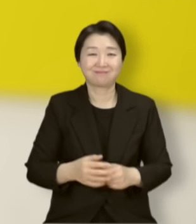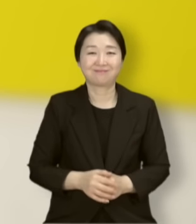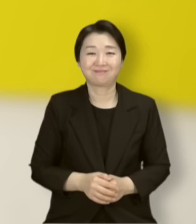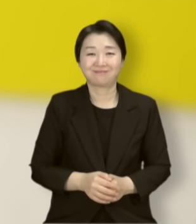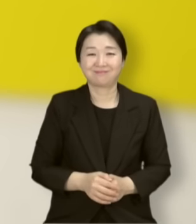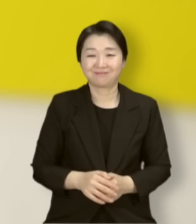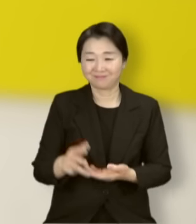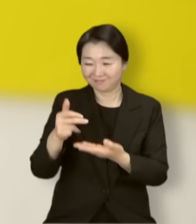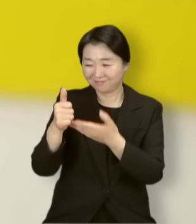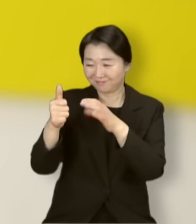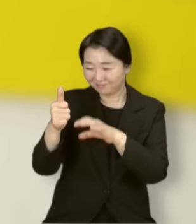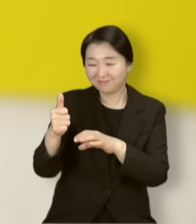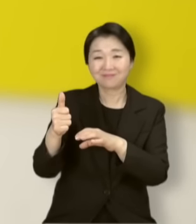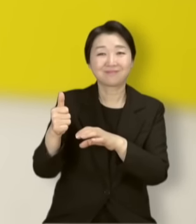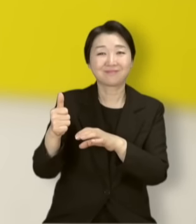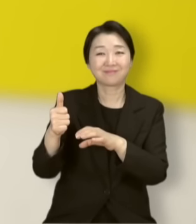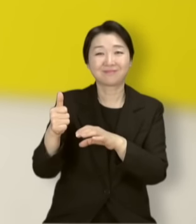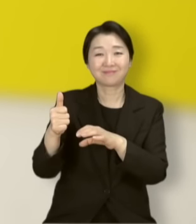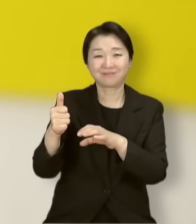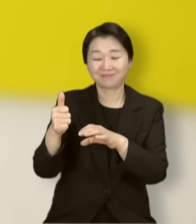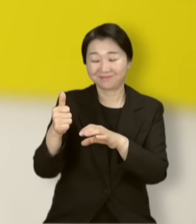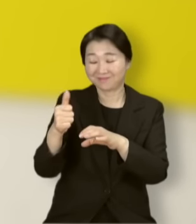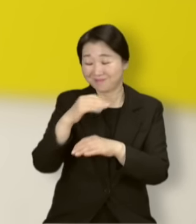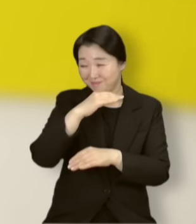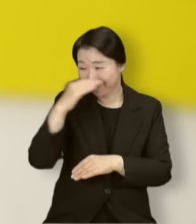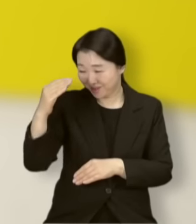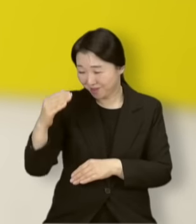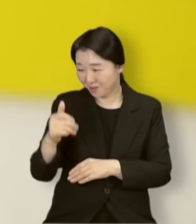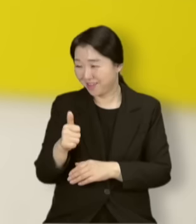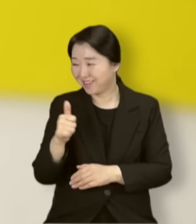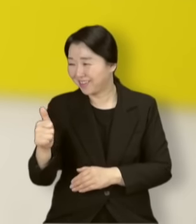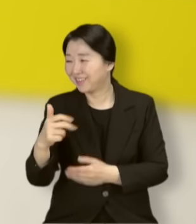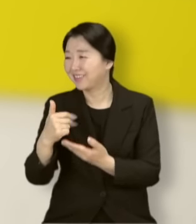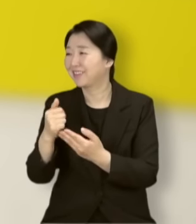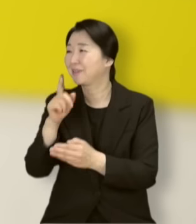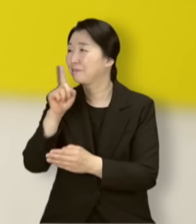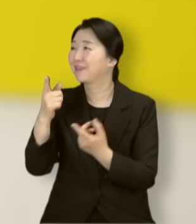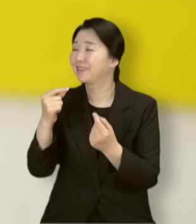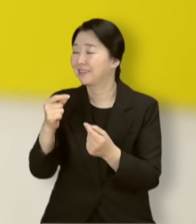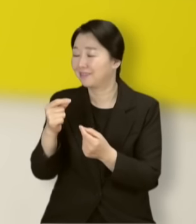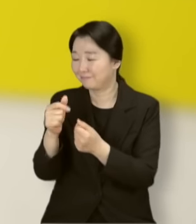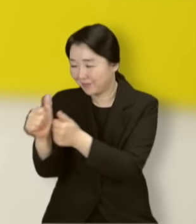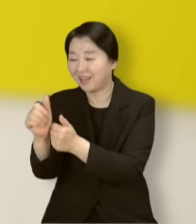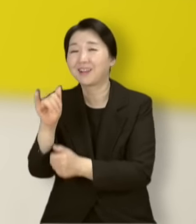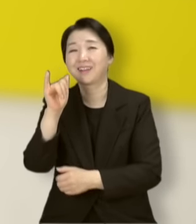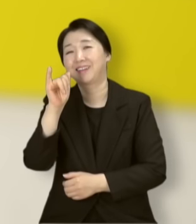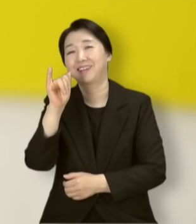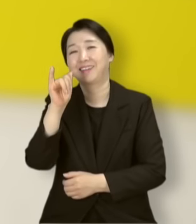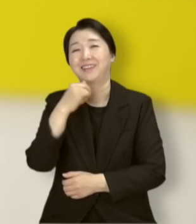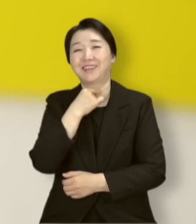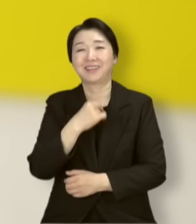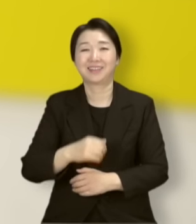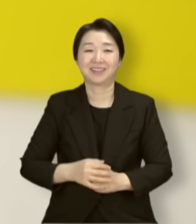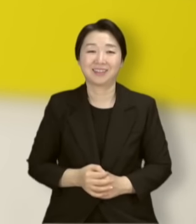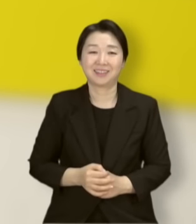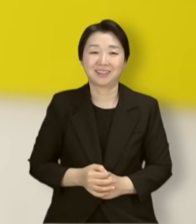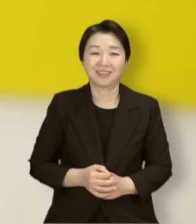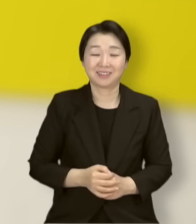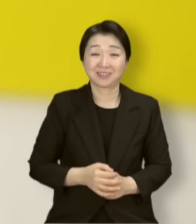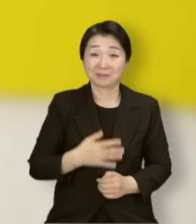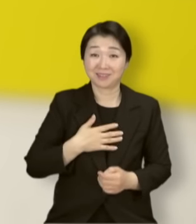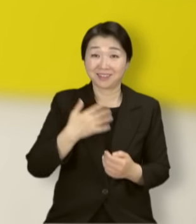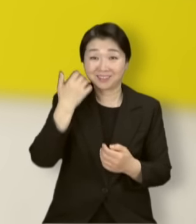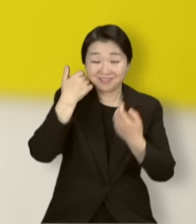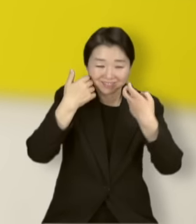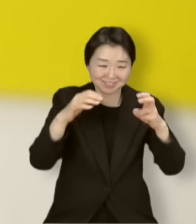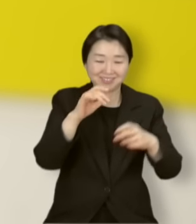계획은 똑같습니다. 네. 주님 앞에 아이가 바로 가서 주께서 얘기하는 대로 갈 수 있도록 네. 그러기 위해서